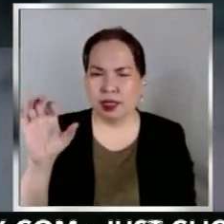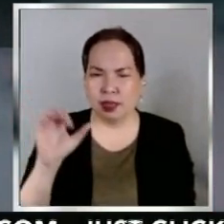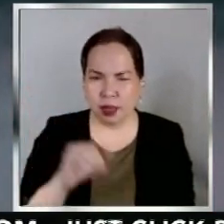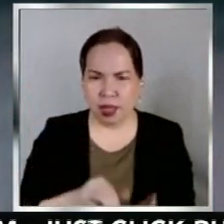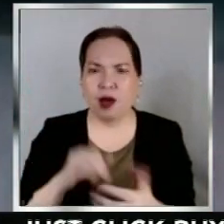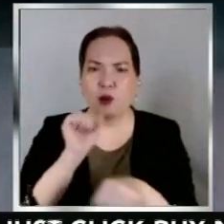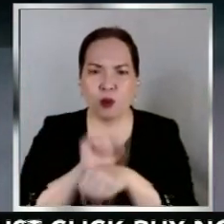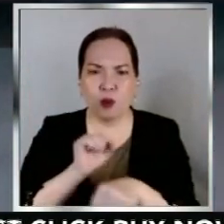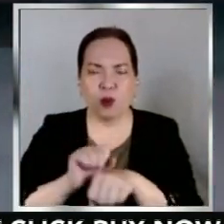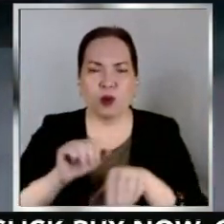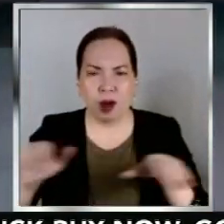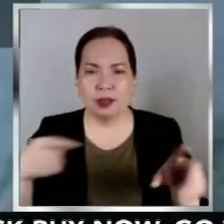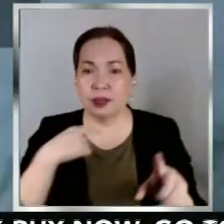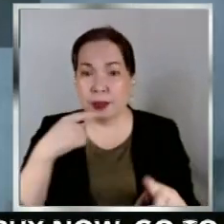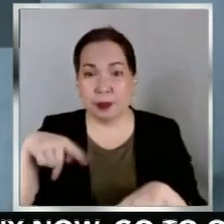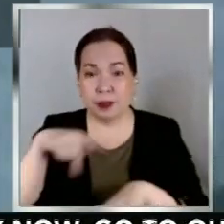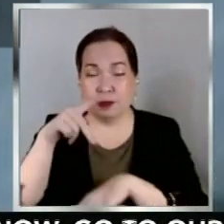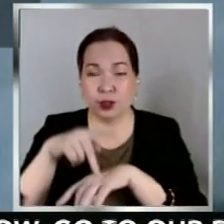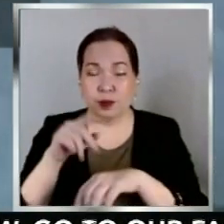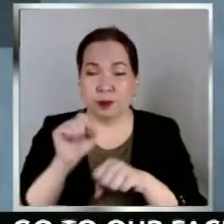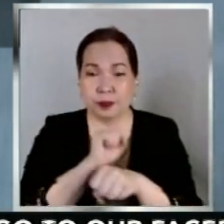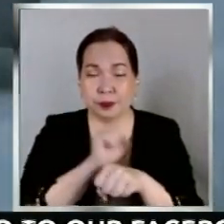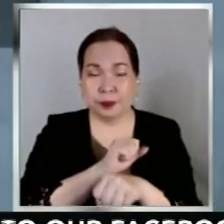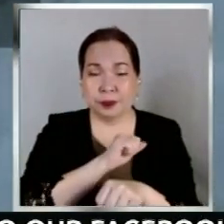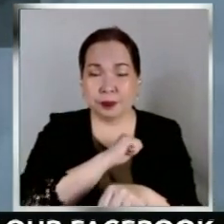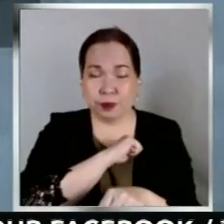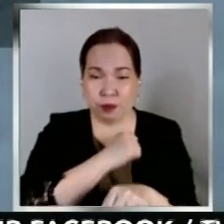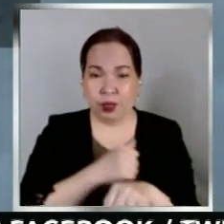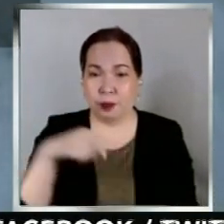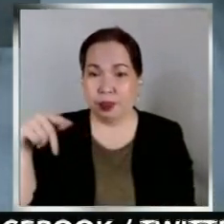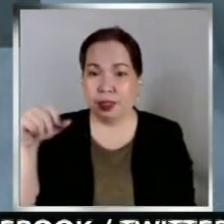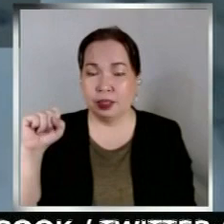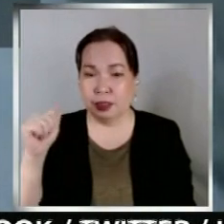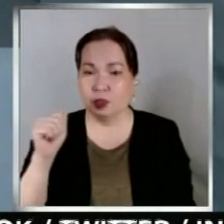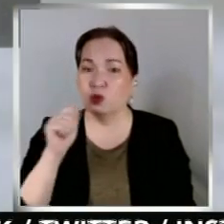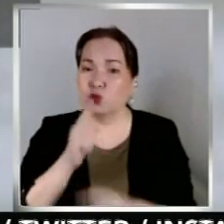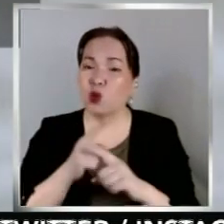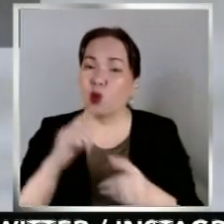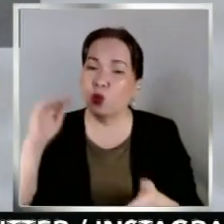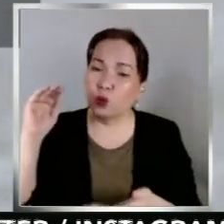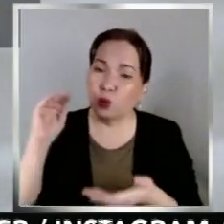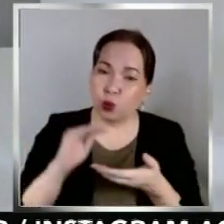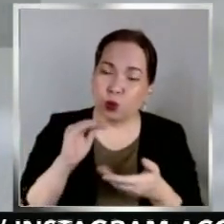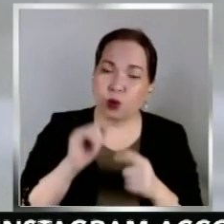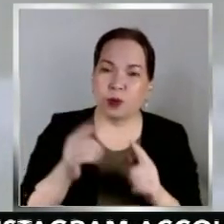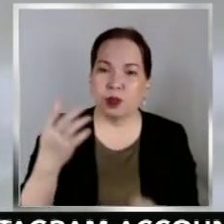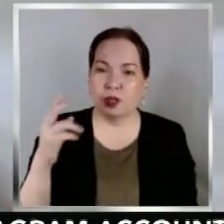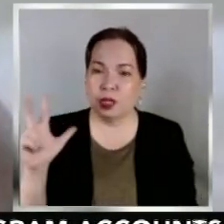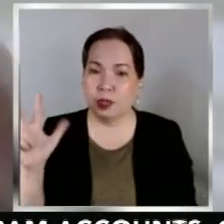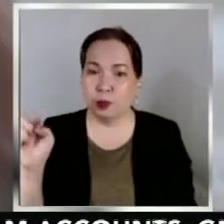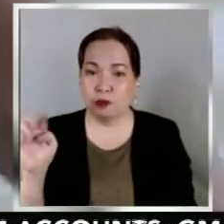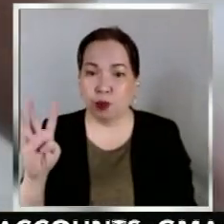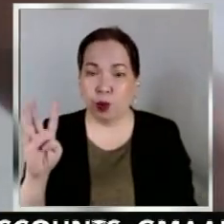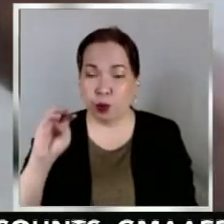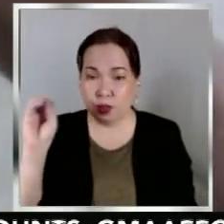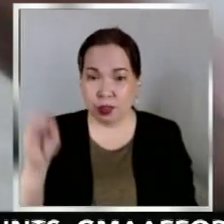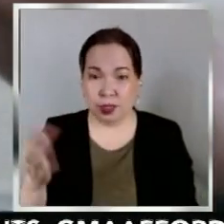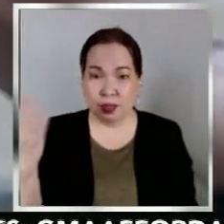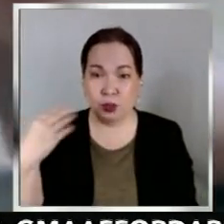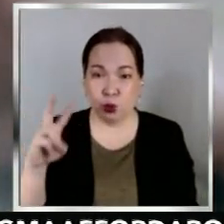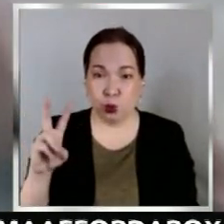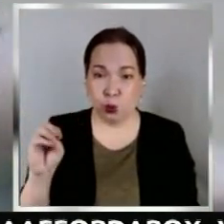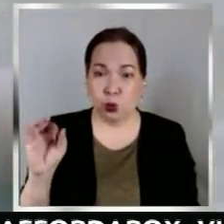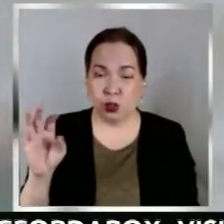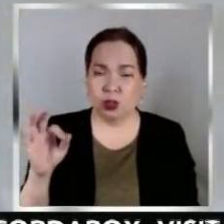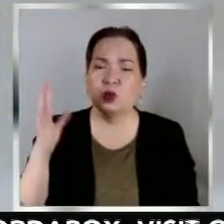PSA. Bagamat bumaba na ito kumpara sa 3.4% noong 2019, ang layon siyempre ay wala ng kabataang makakadanas